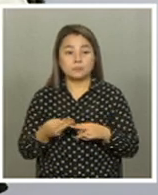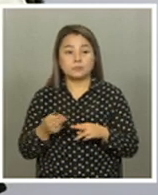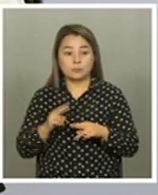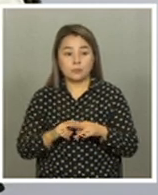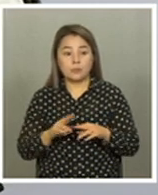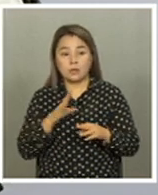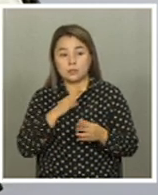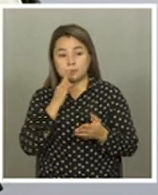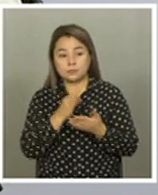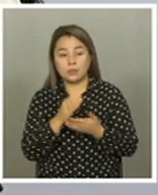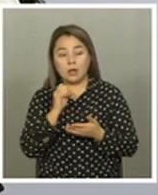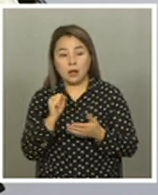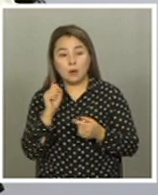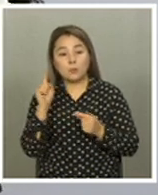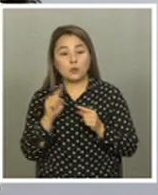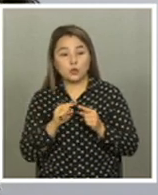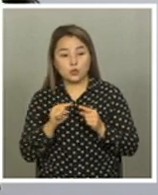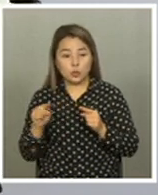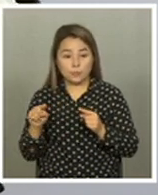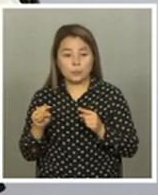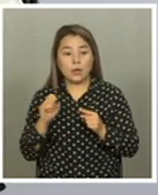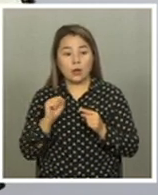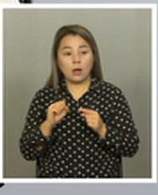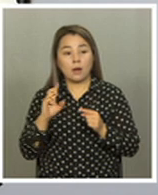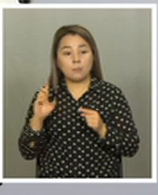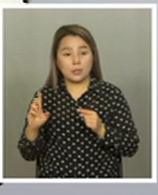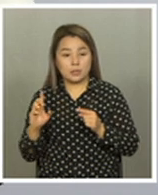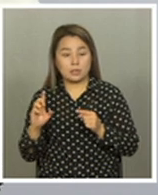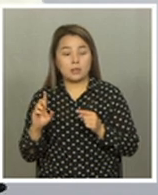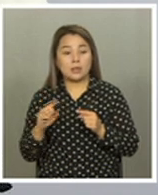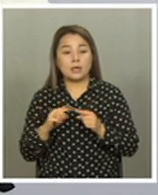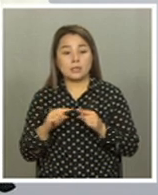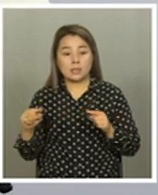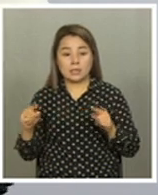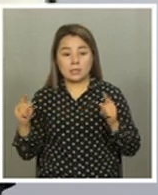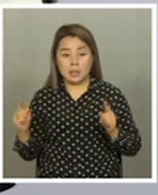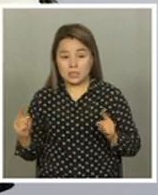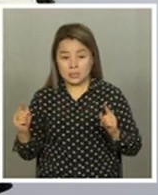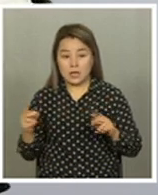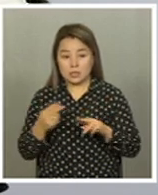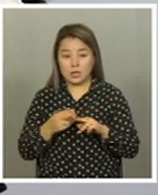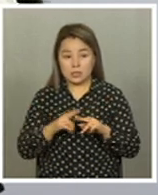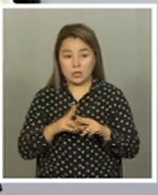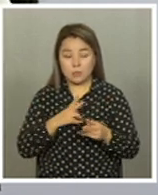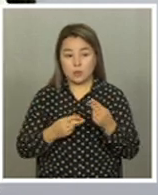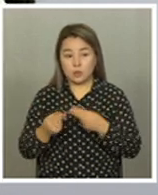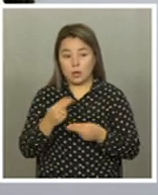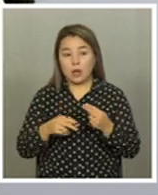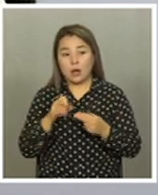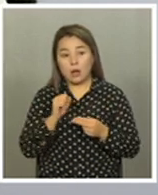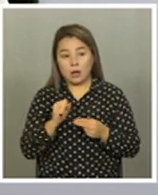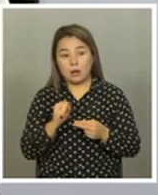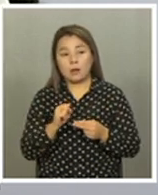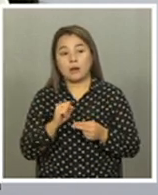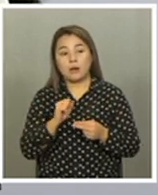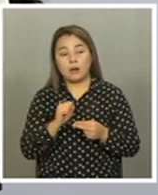А бұрышына біз АБ кесіндісіне А бұрышын салатын болсақ, онда А бұрышы мен А1